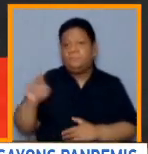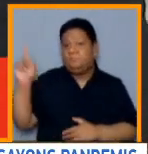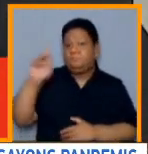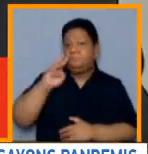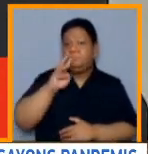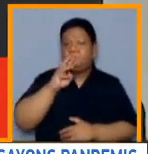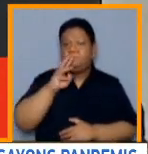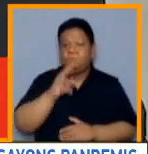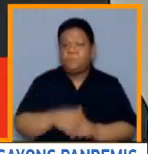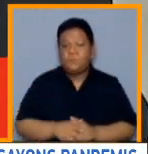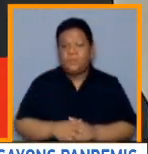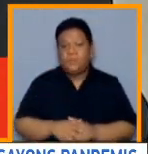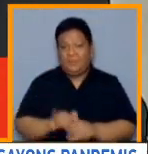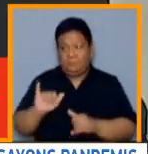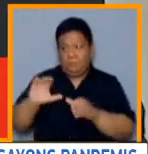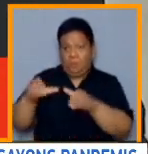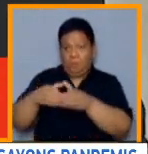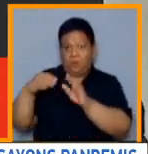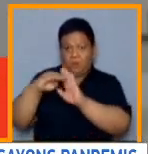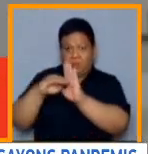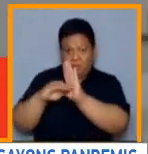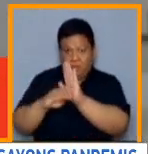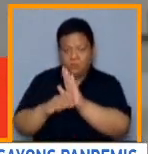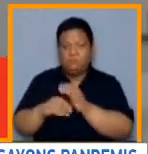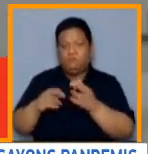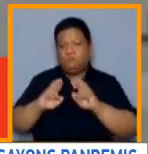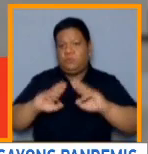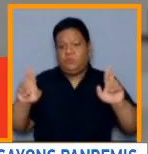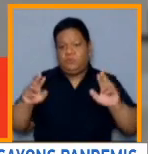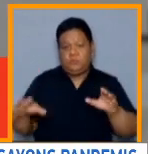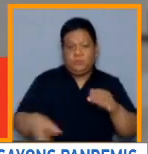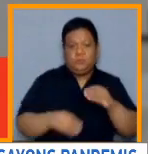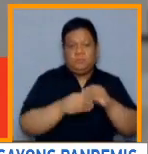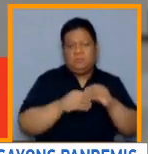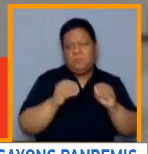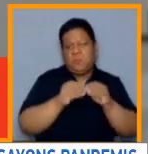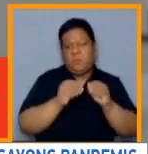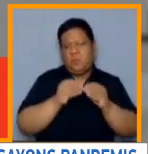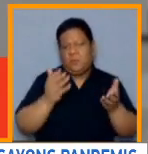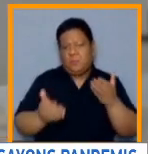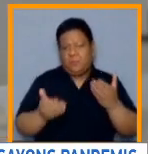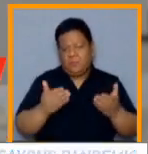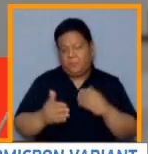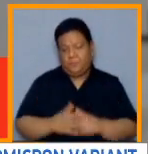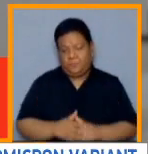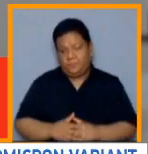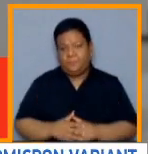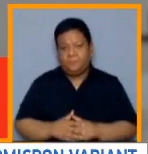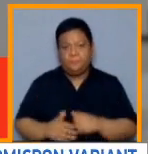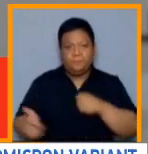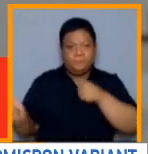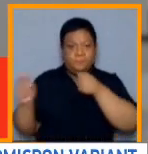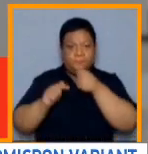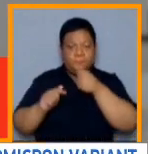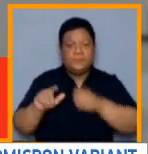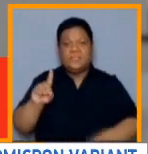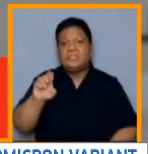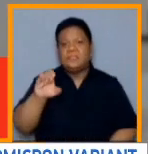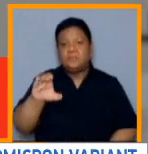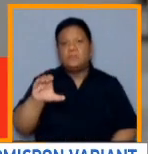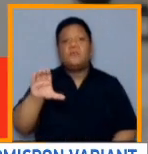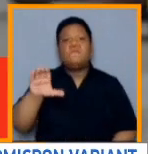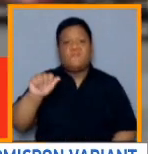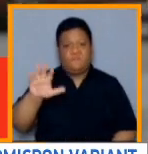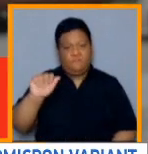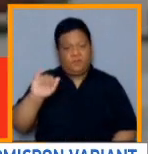and ready to go, pero baka madagdagan pa. Sa December 15, inaasahang maglalabas ang Comelec ng pinal na listahan ng